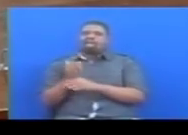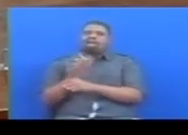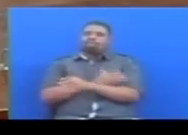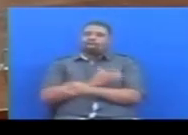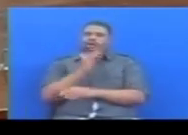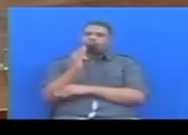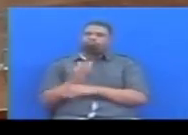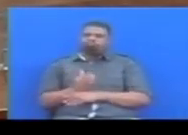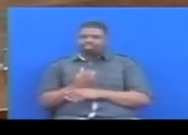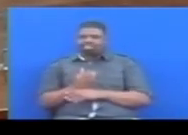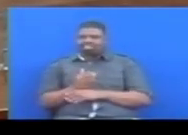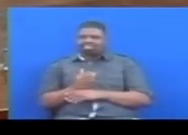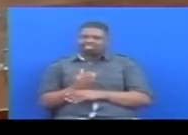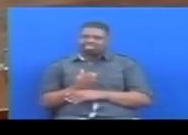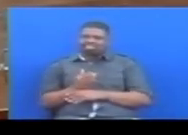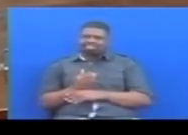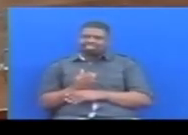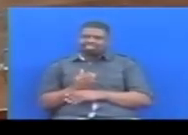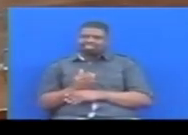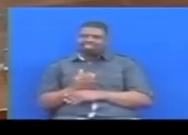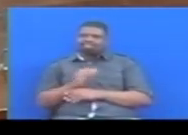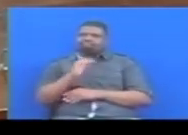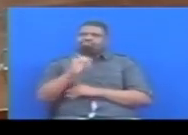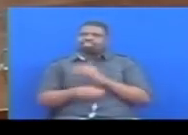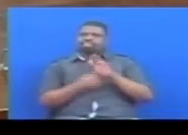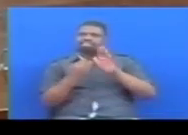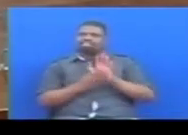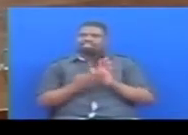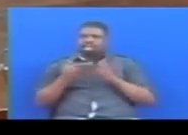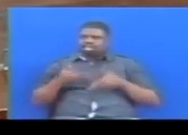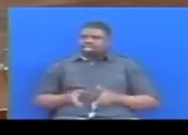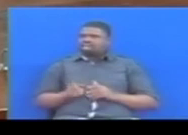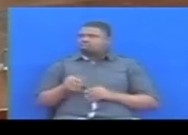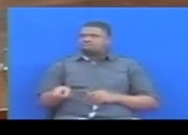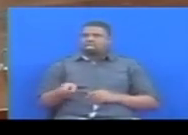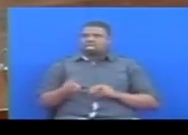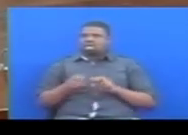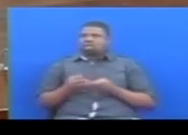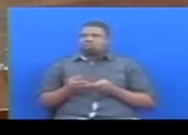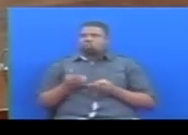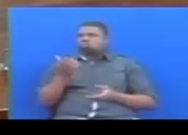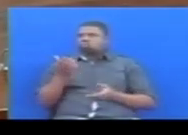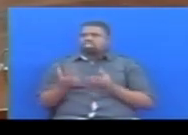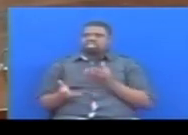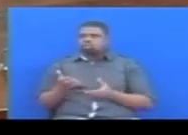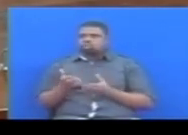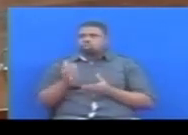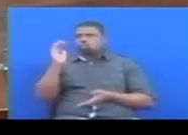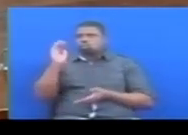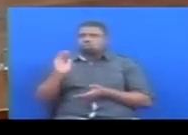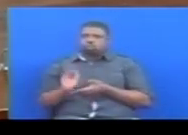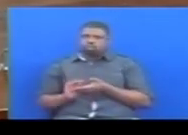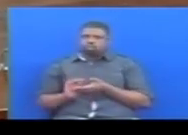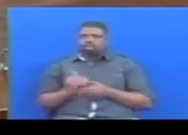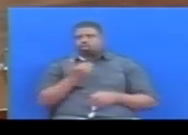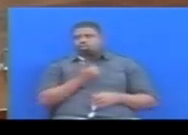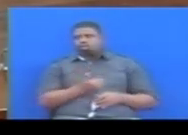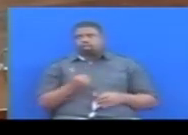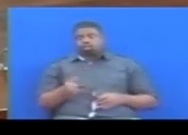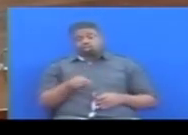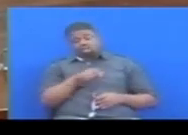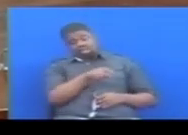ya miezi mimba kufikisha umri ya miezi 9 au wanazaliwa na uzito pungufu. Watoto hawa,